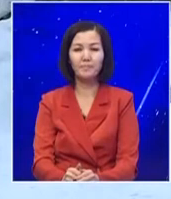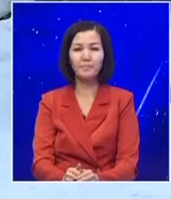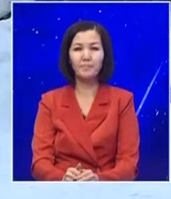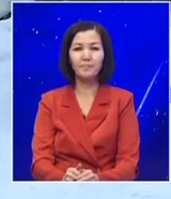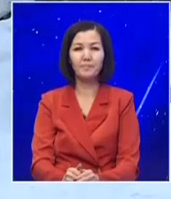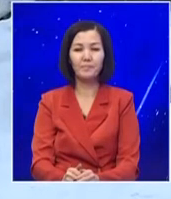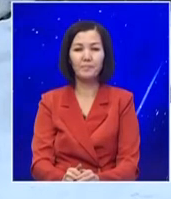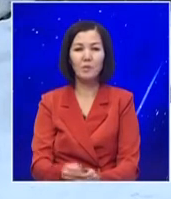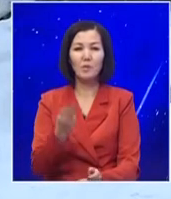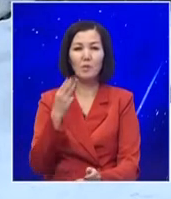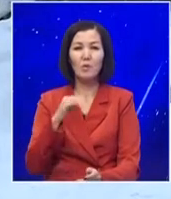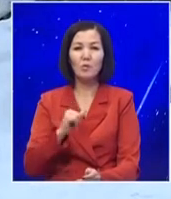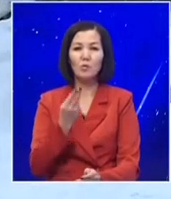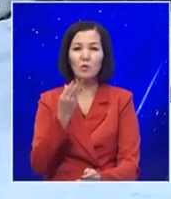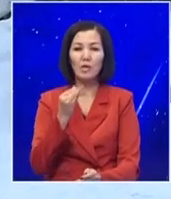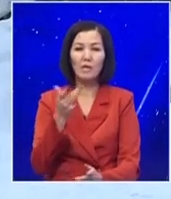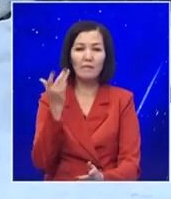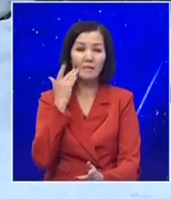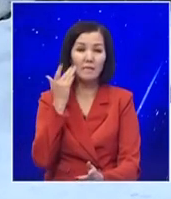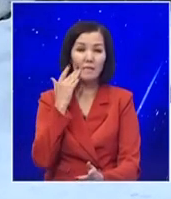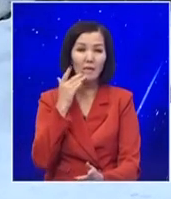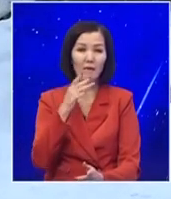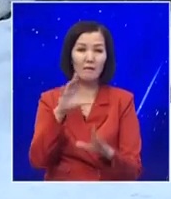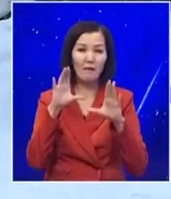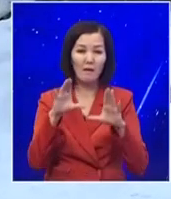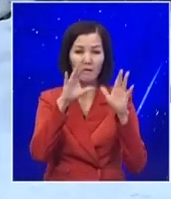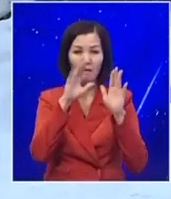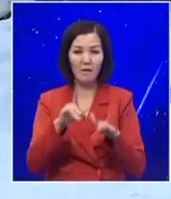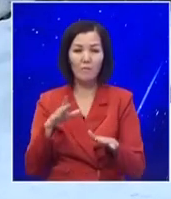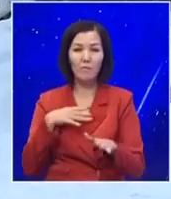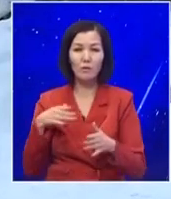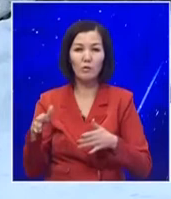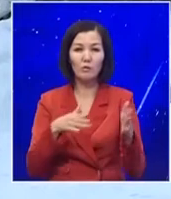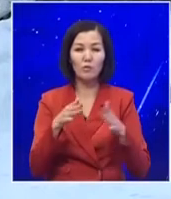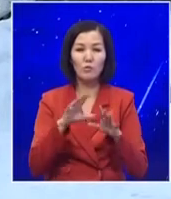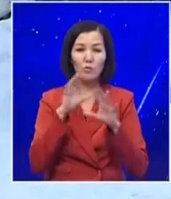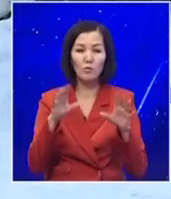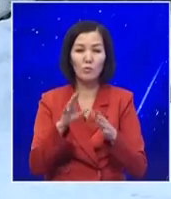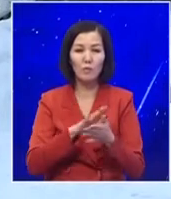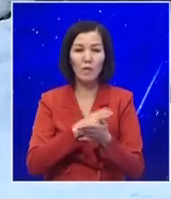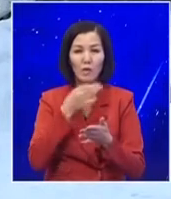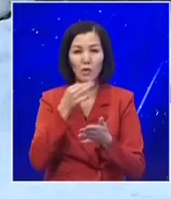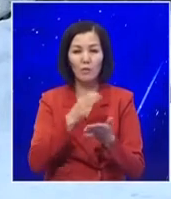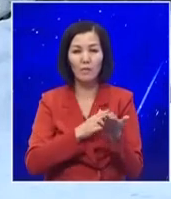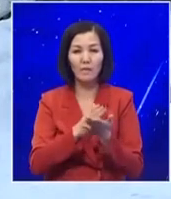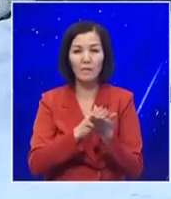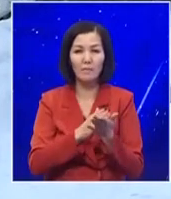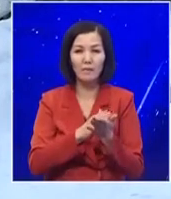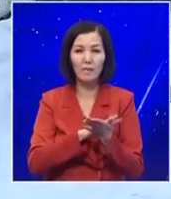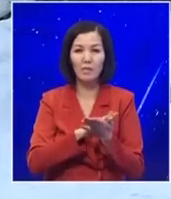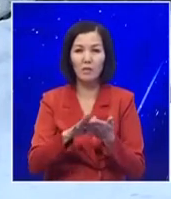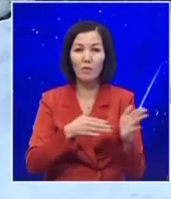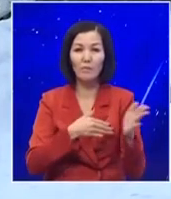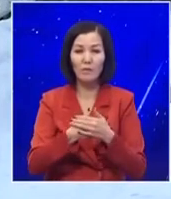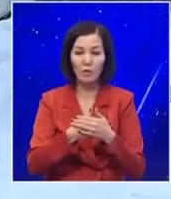заносы. Үшарал тас жолын үнемі қалың қар басып жатады. Сондықтан жол күтіміне жауапты қызметкерлер дәл осы учаскіні жауып